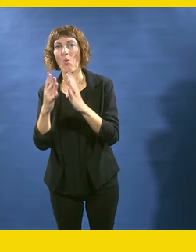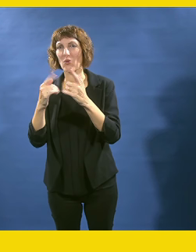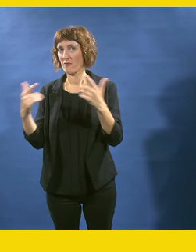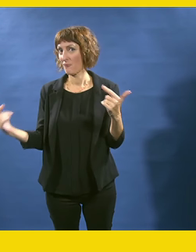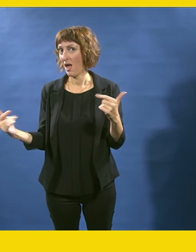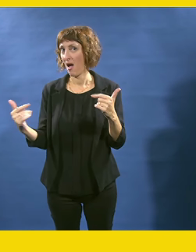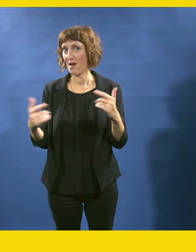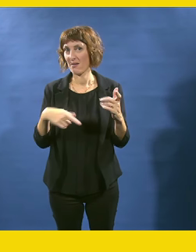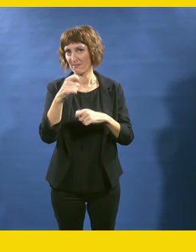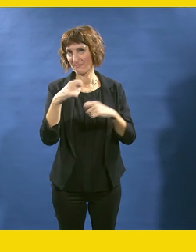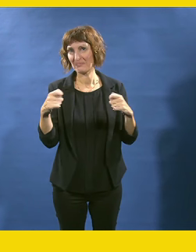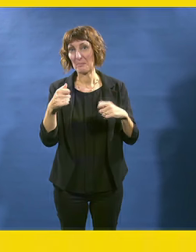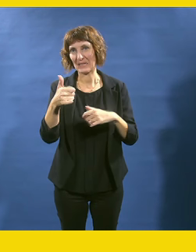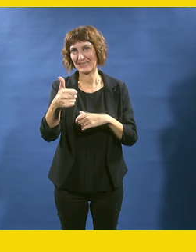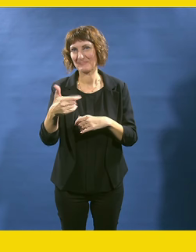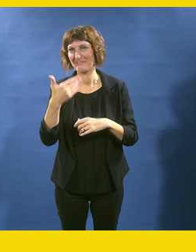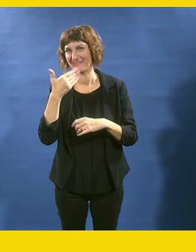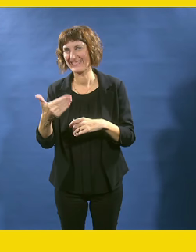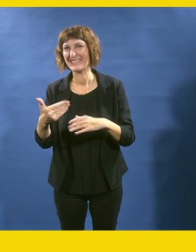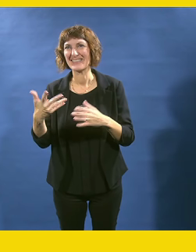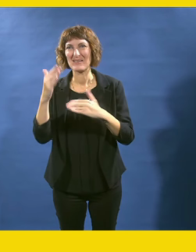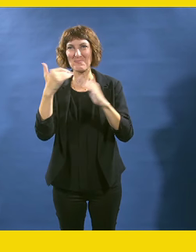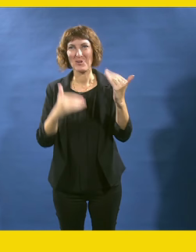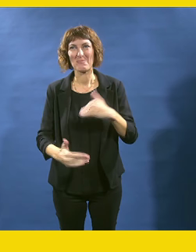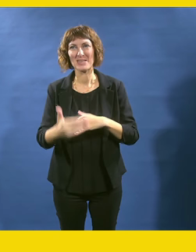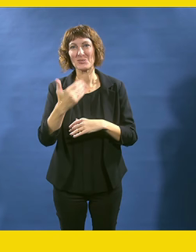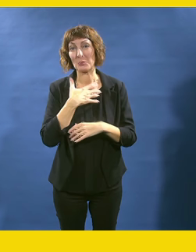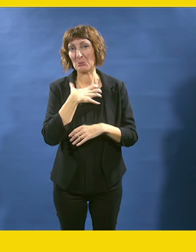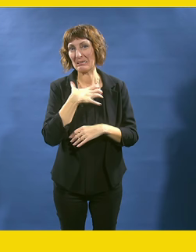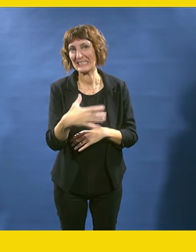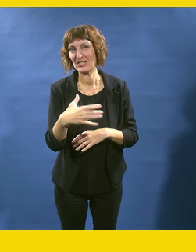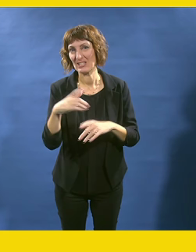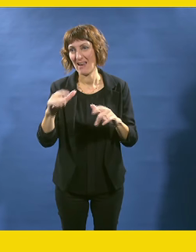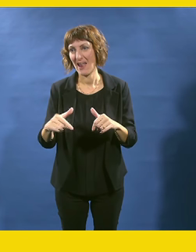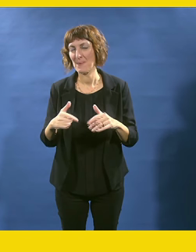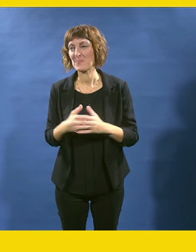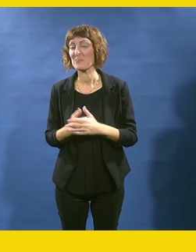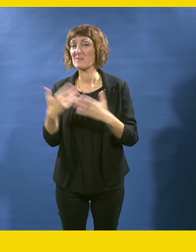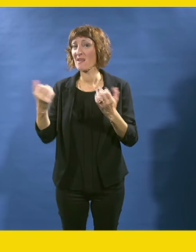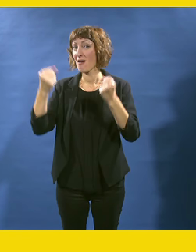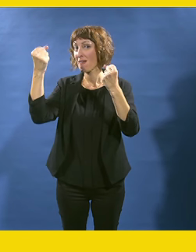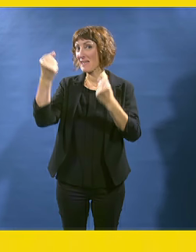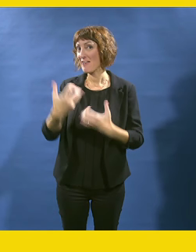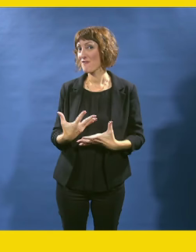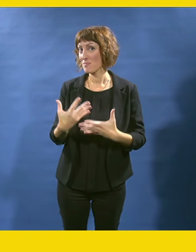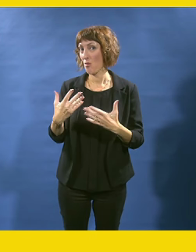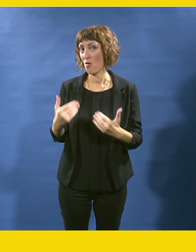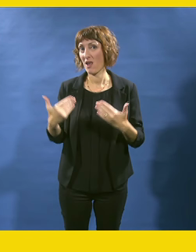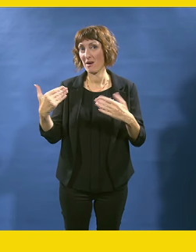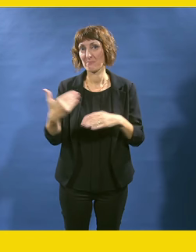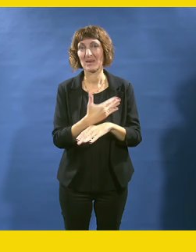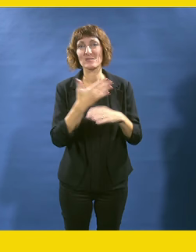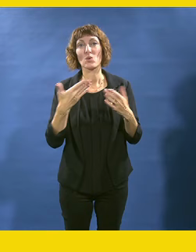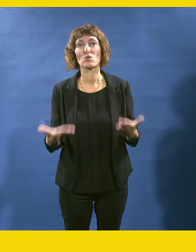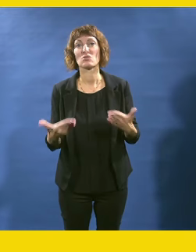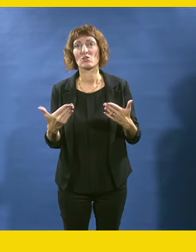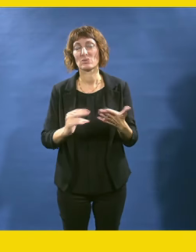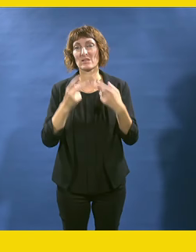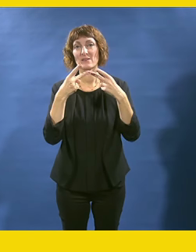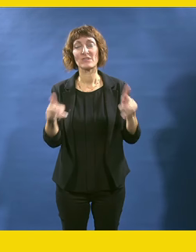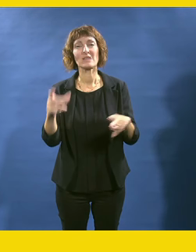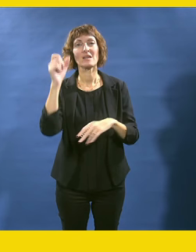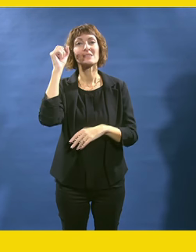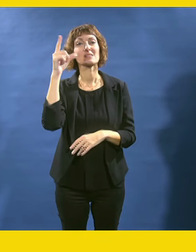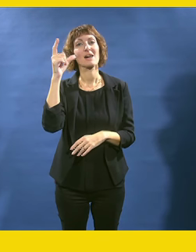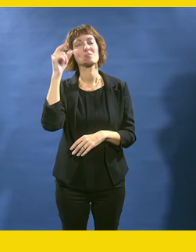Voilà, c'était une programmation extrêmement riche. Si cet événement a lieu aujourd'hui à Strasbourg,